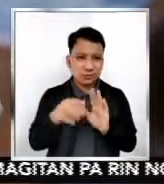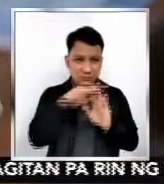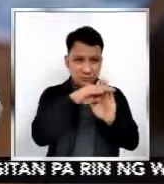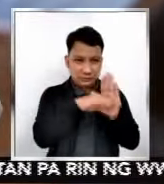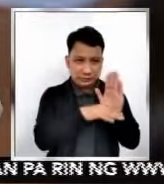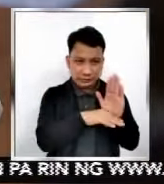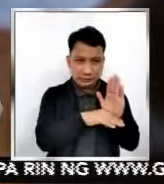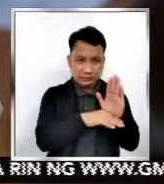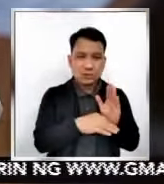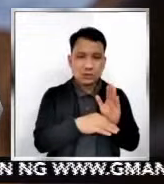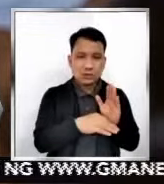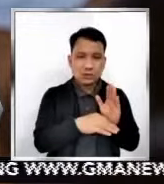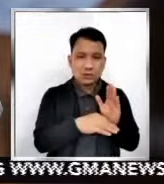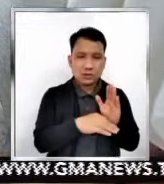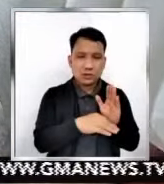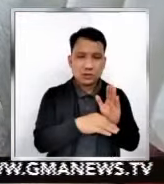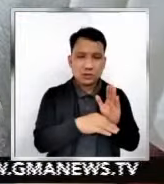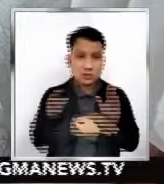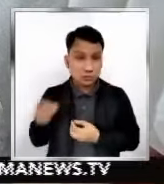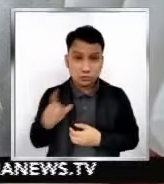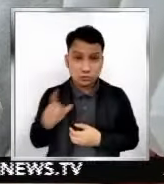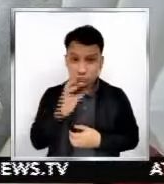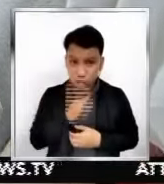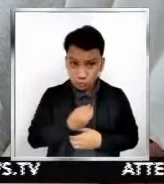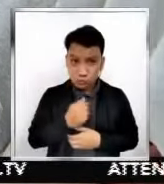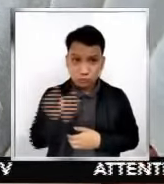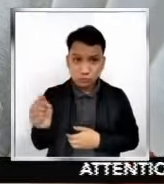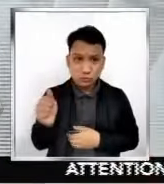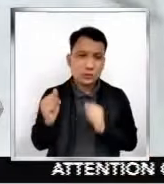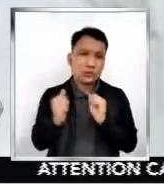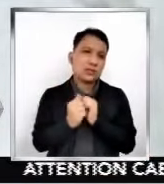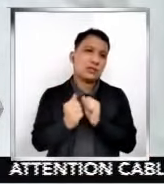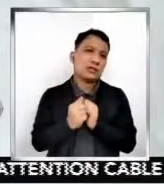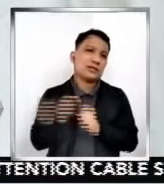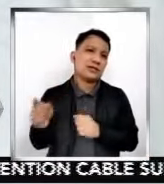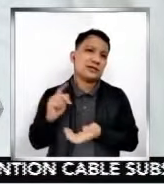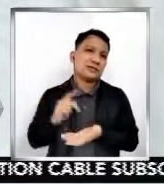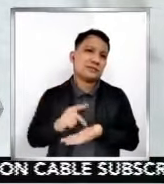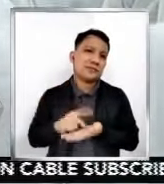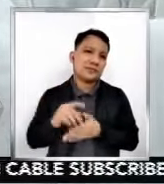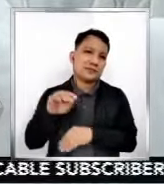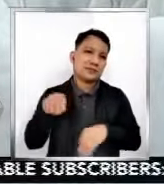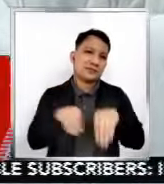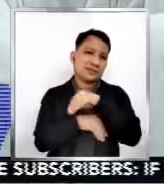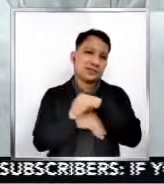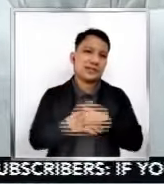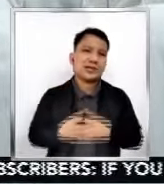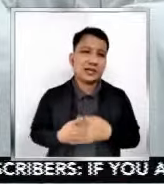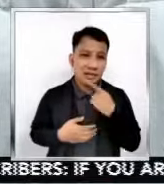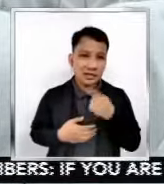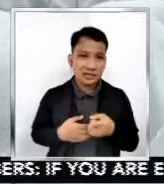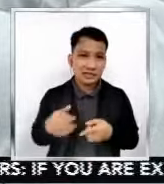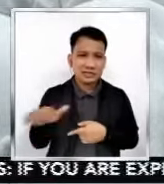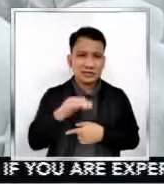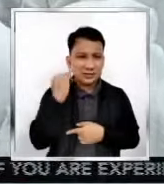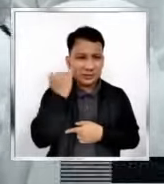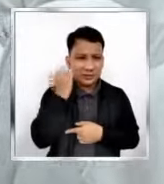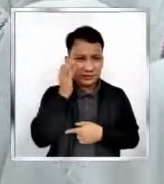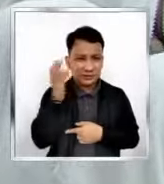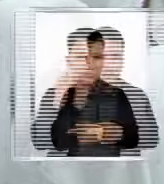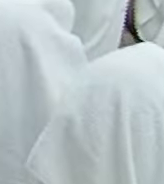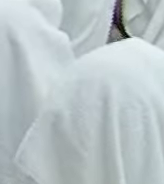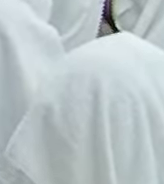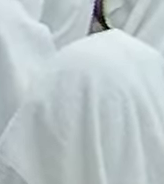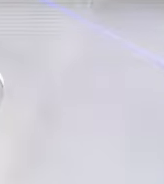kung ito nga ba ay tumatanggap ng pera kapalit ng proteksyon sa naturang establishmento. John Consulta, nakatutok,